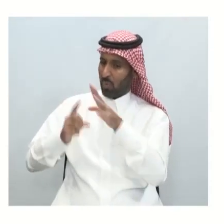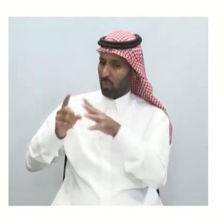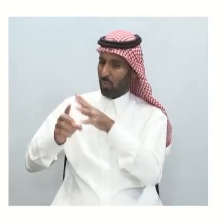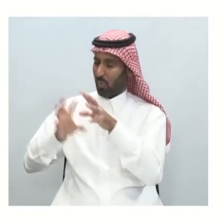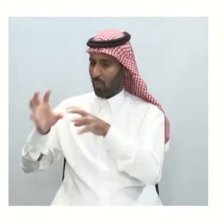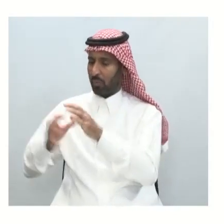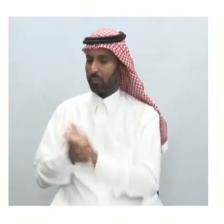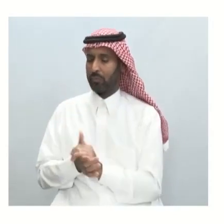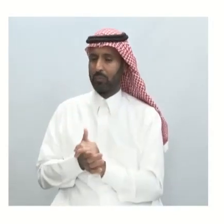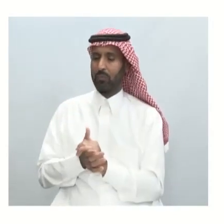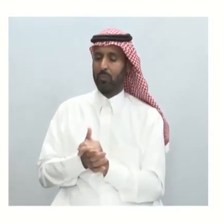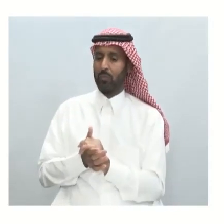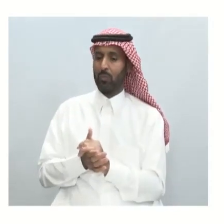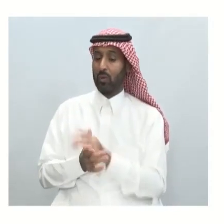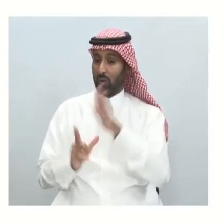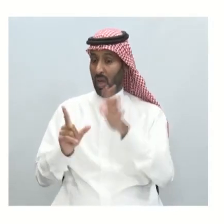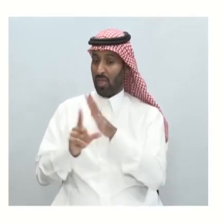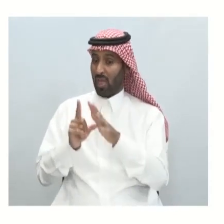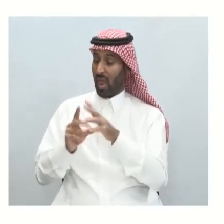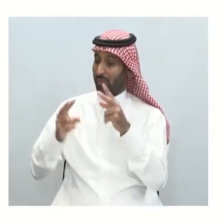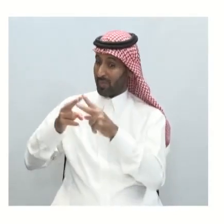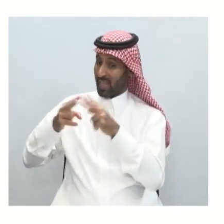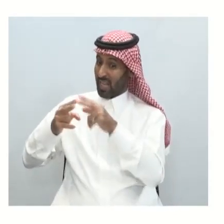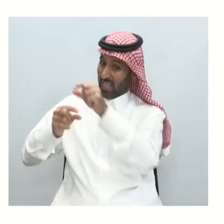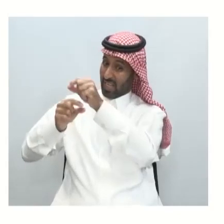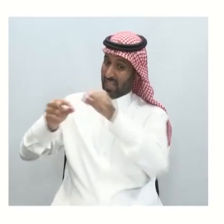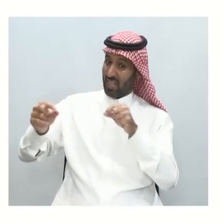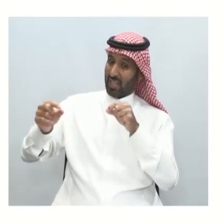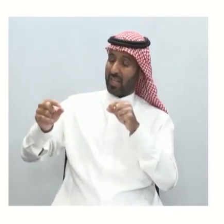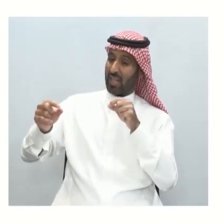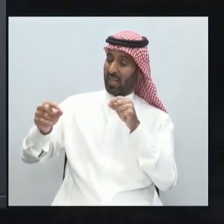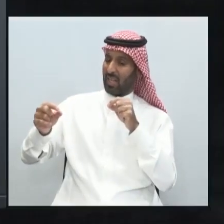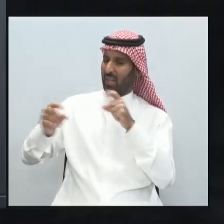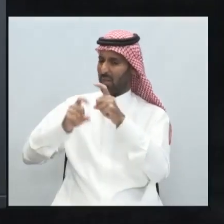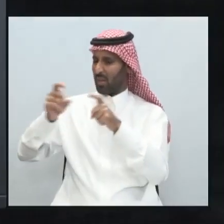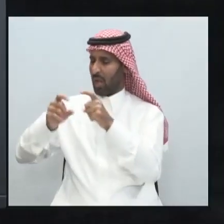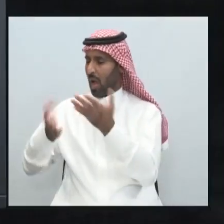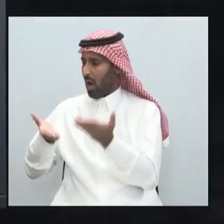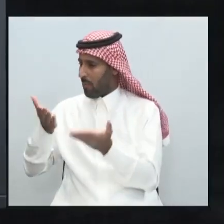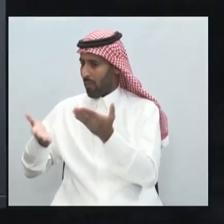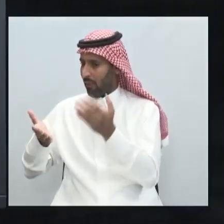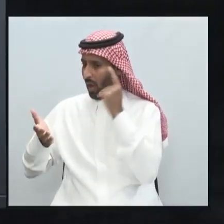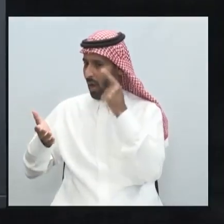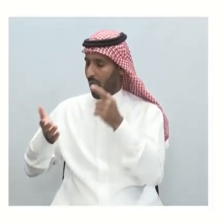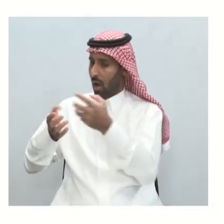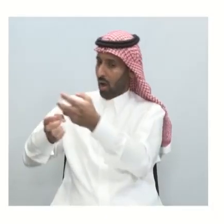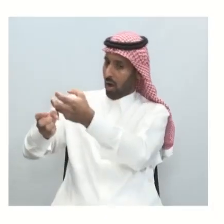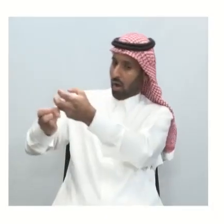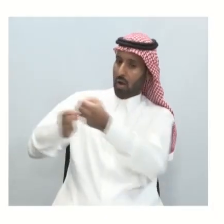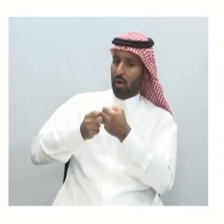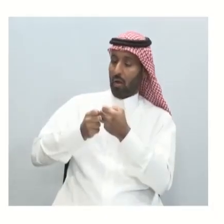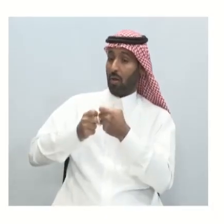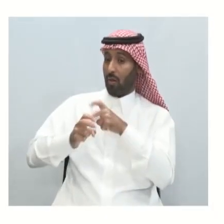داخله اذا تاثرت بالمجال الكهربائي عندما تتاثر بالمجال الكهربائي تنجذب للمجال